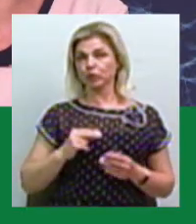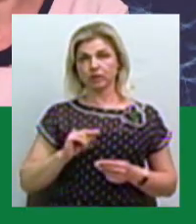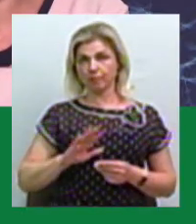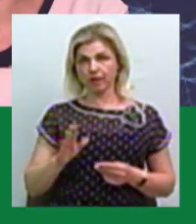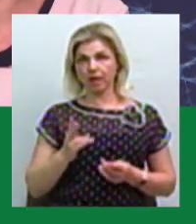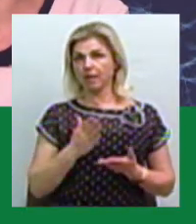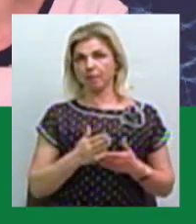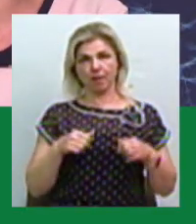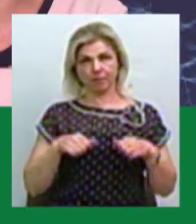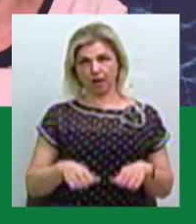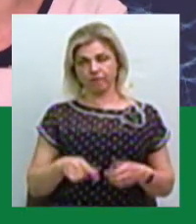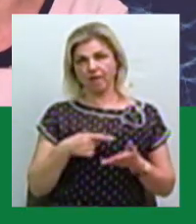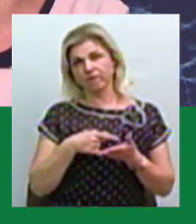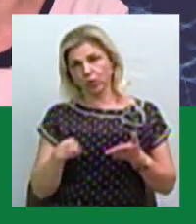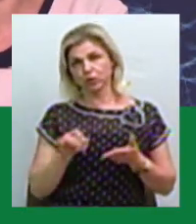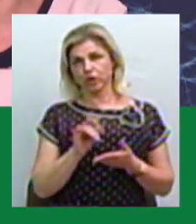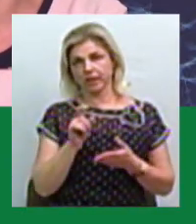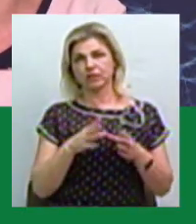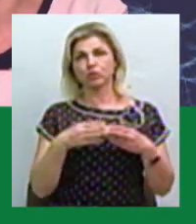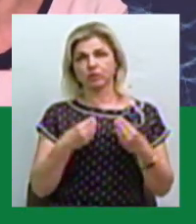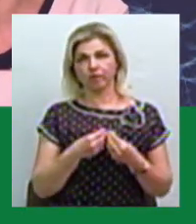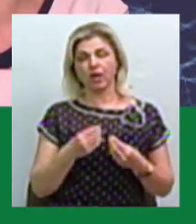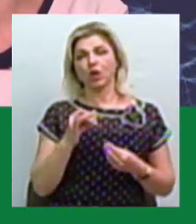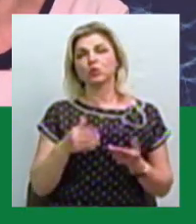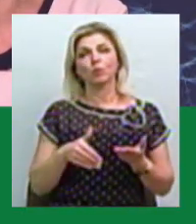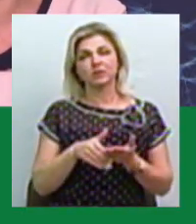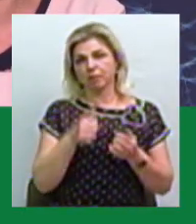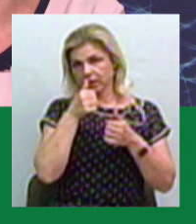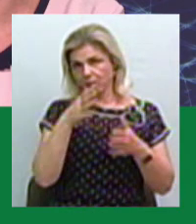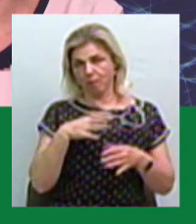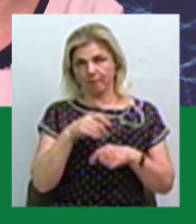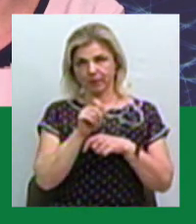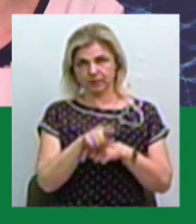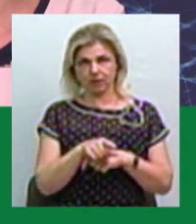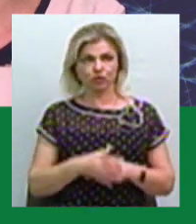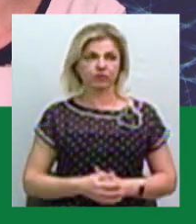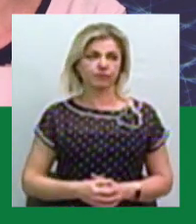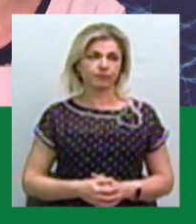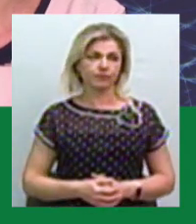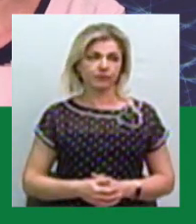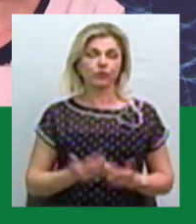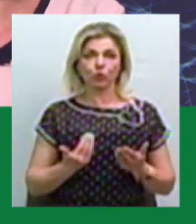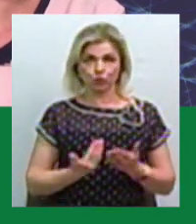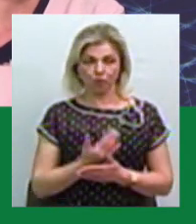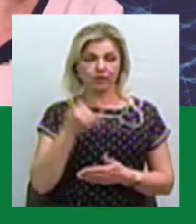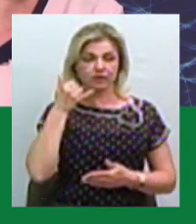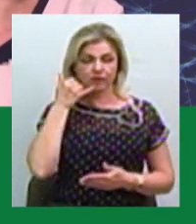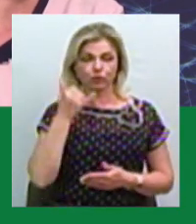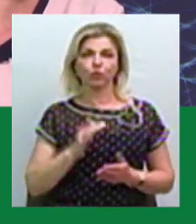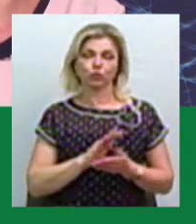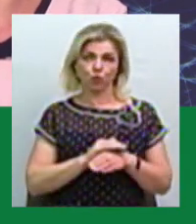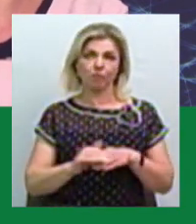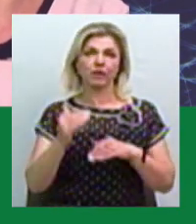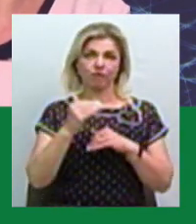маємо права виключати її зі складу родини. Субсидія не може бути призначена. Угу, зрозуміла. У нас знову дзвінок. Добрий вечір, ви в